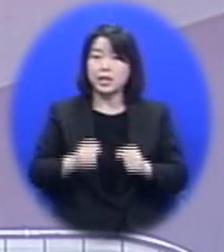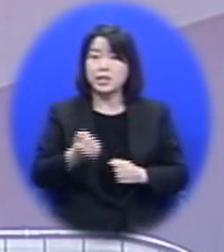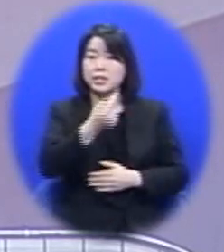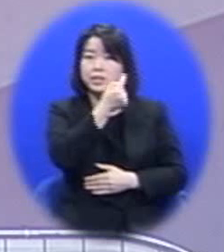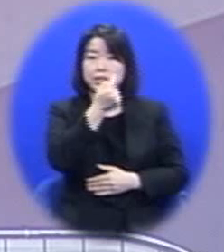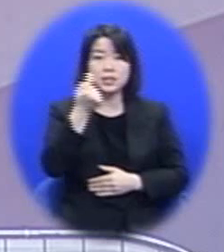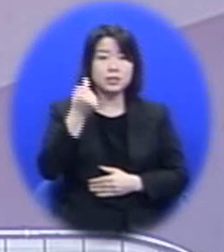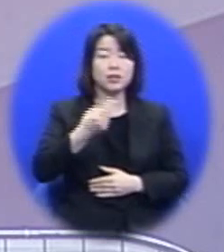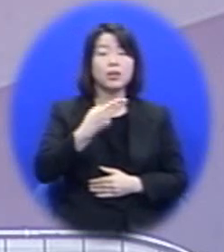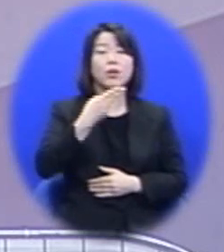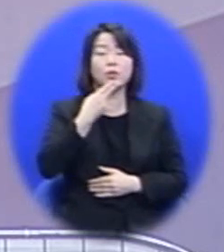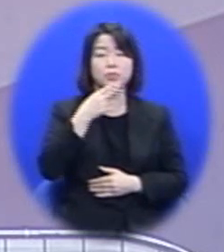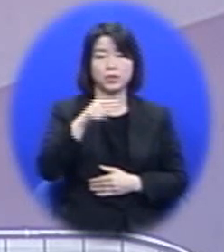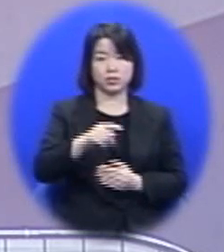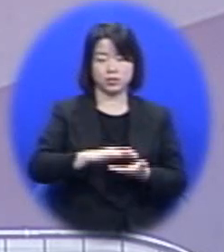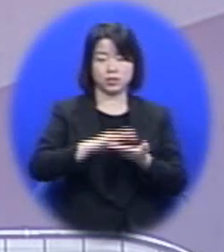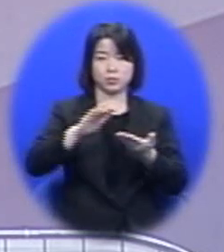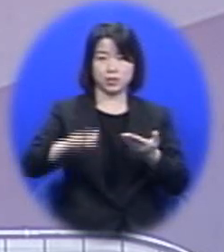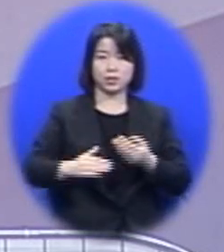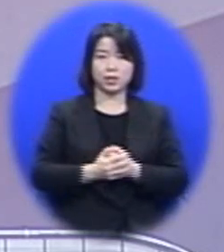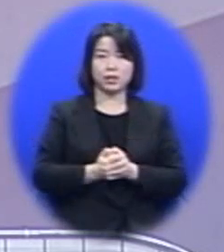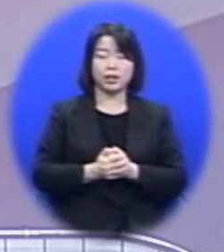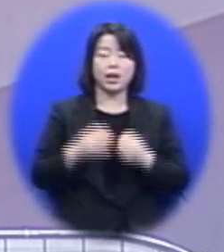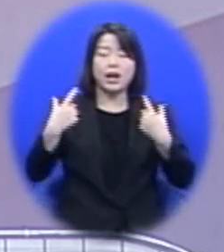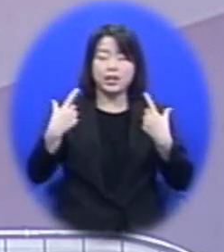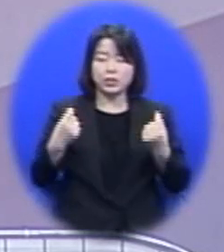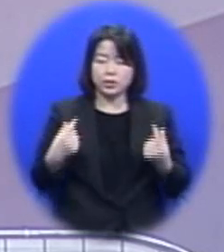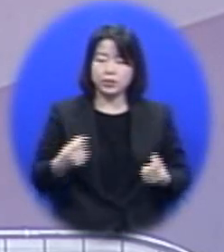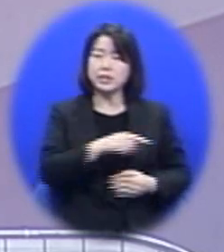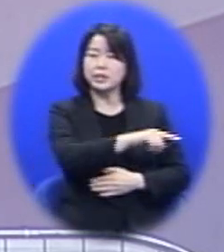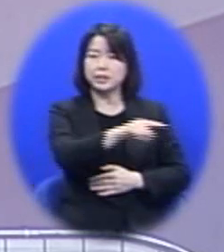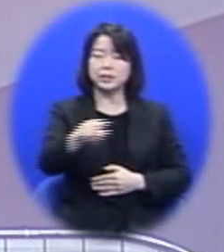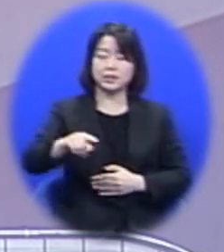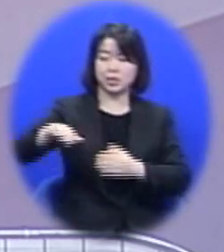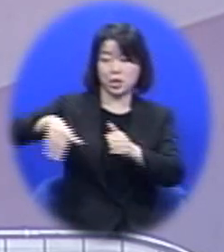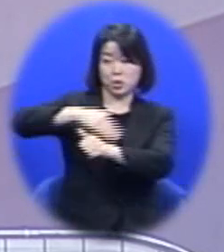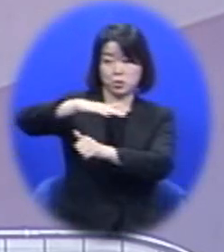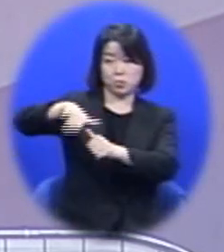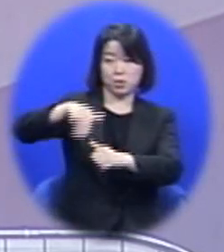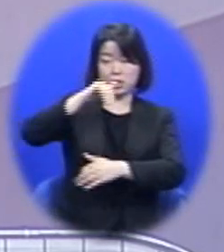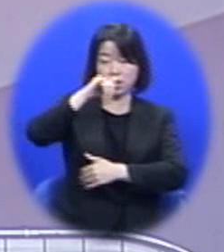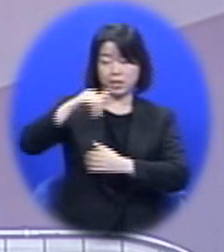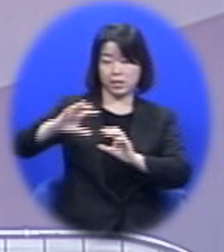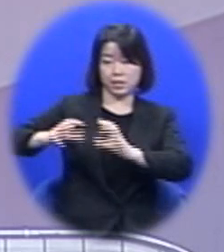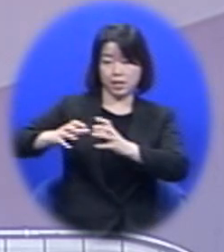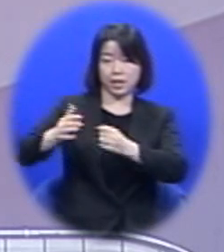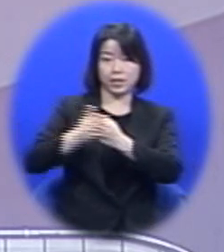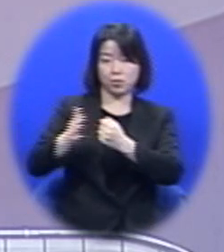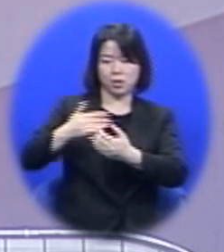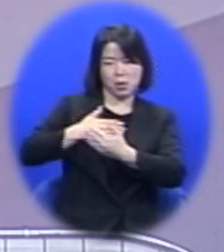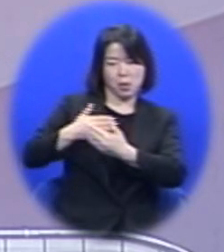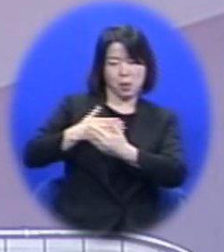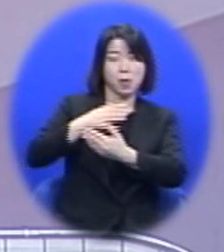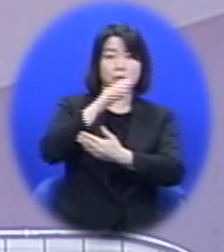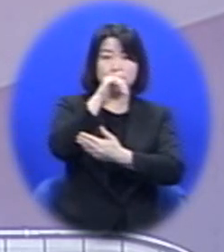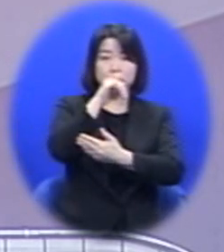증거가 없는 것입니다. 여전히 그들은 주변에 있는 나라들로 인해서 두려워하고 있었습니다.